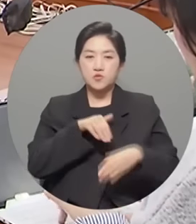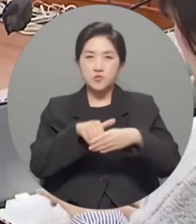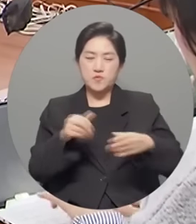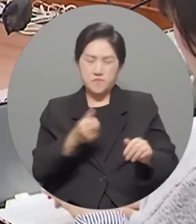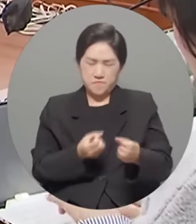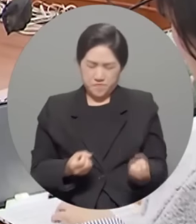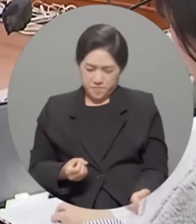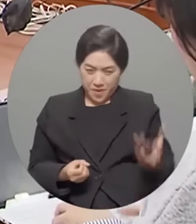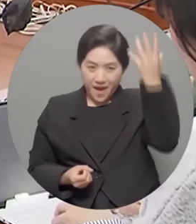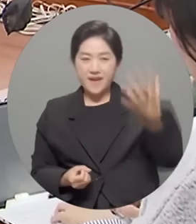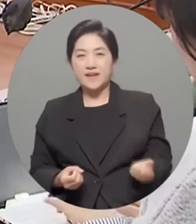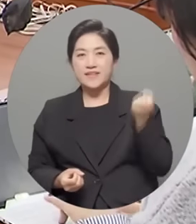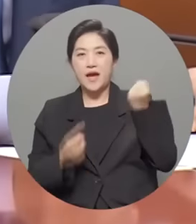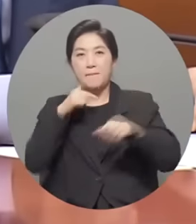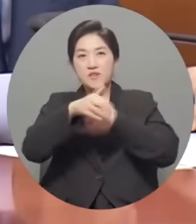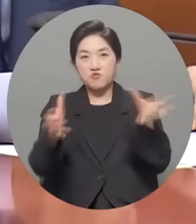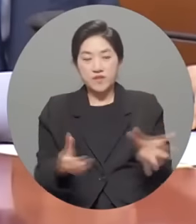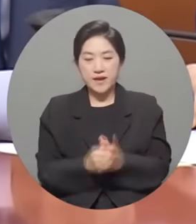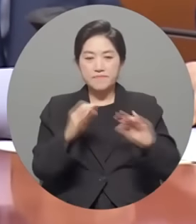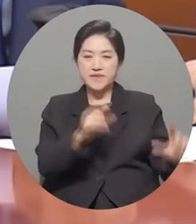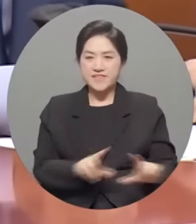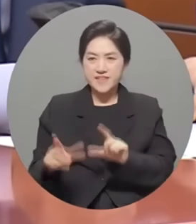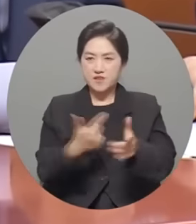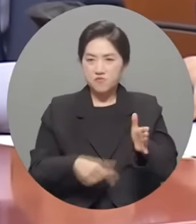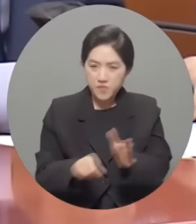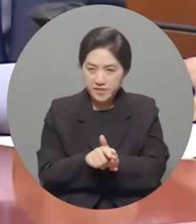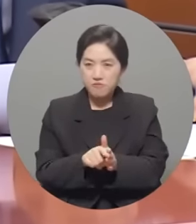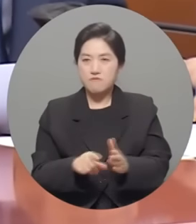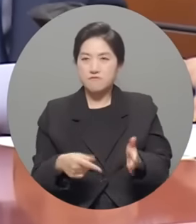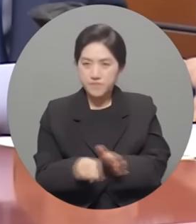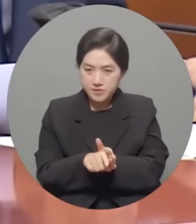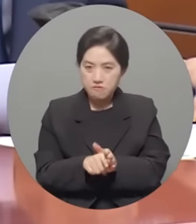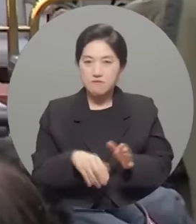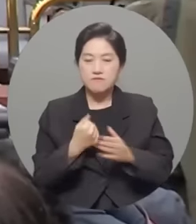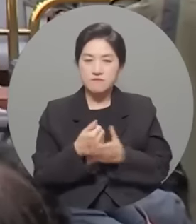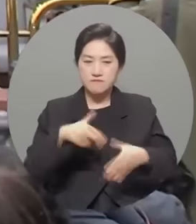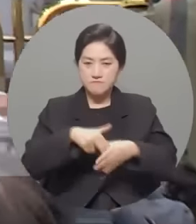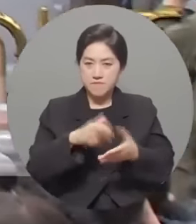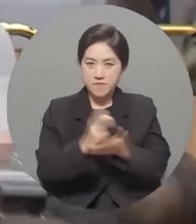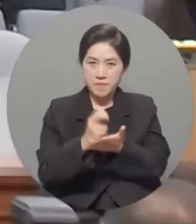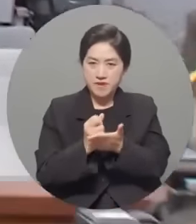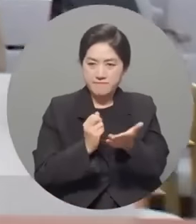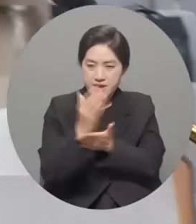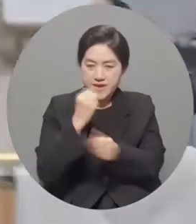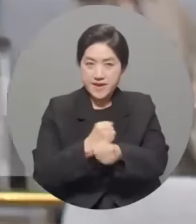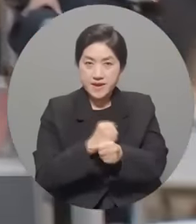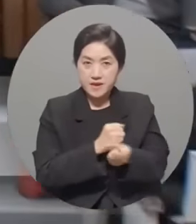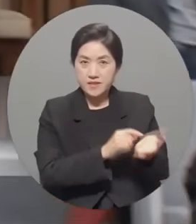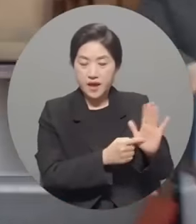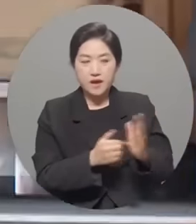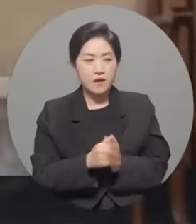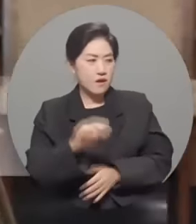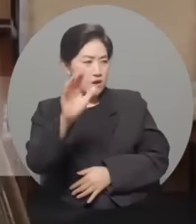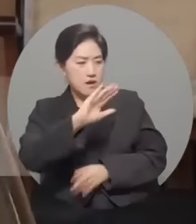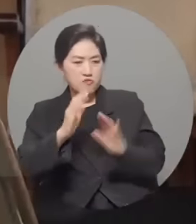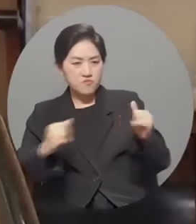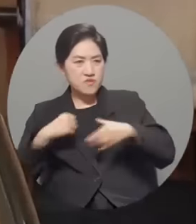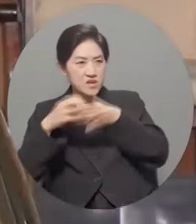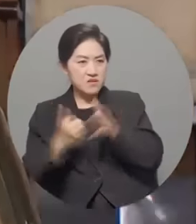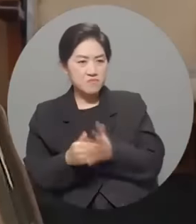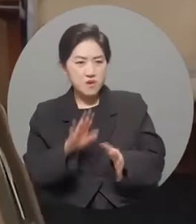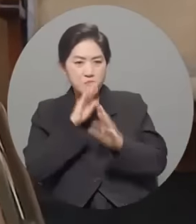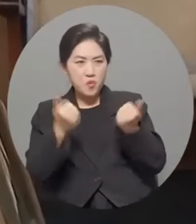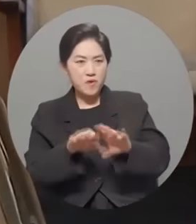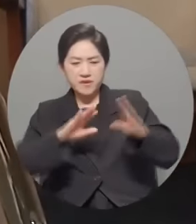이후 민주당이 민생을 명분으로 쟁점 법안 공세에 나서면서 국민의힘에선 본회의 개최 자체를 거부하려는